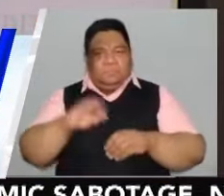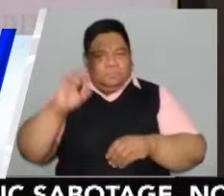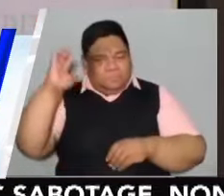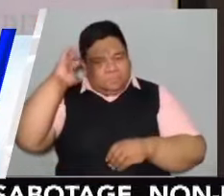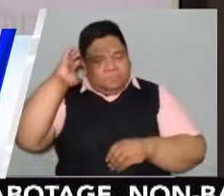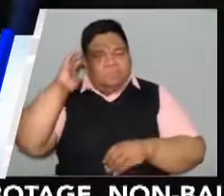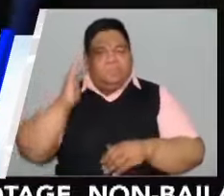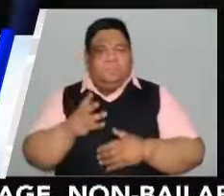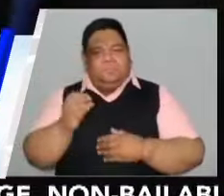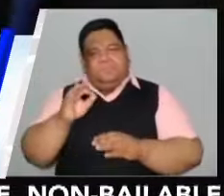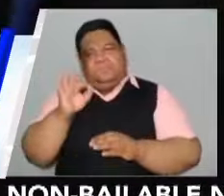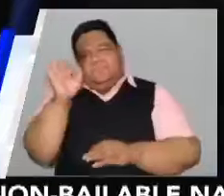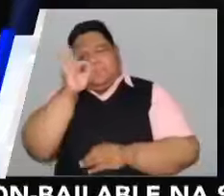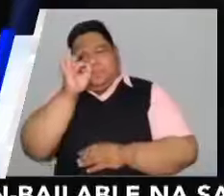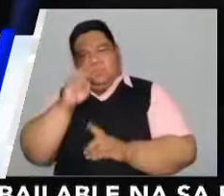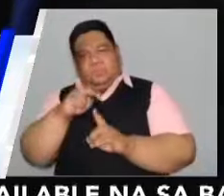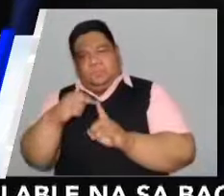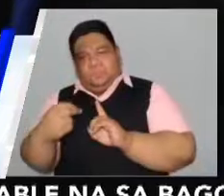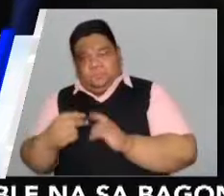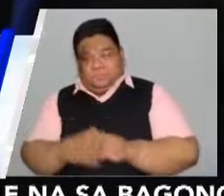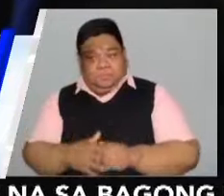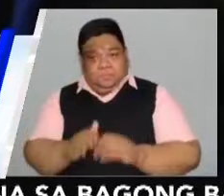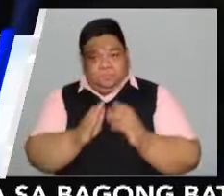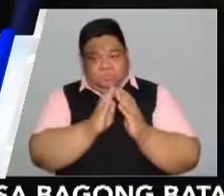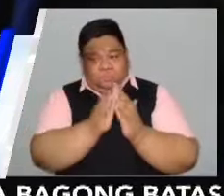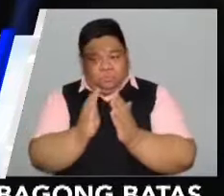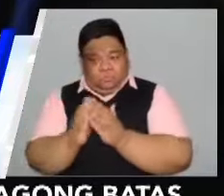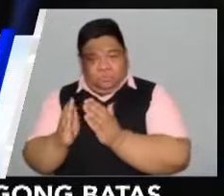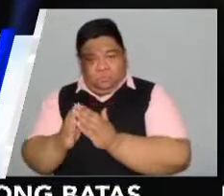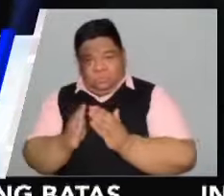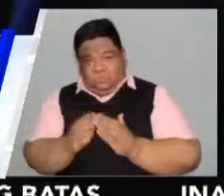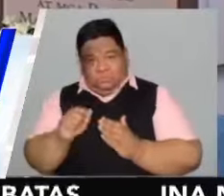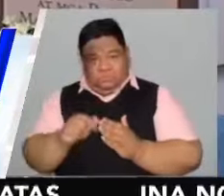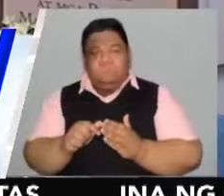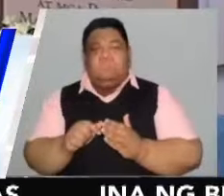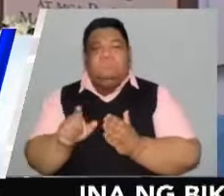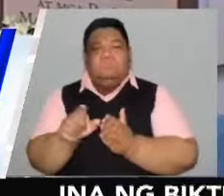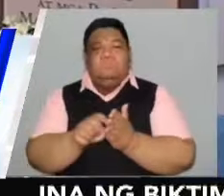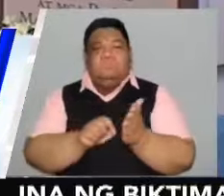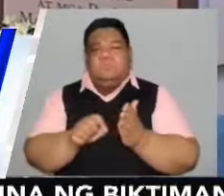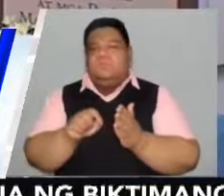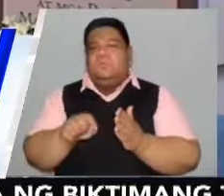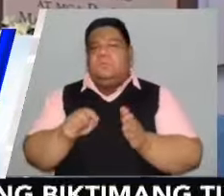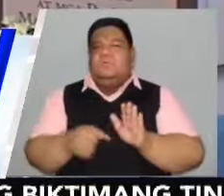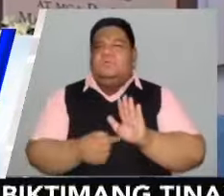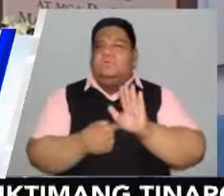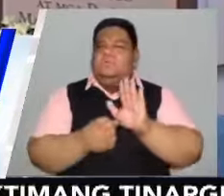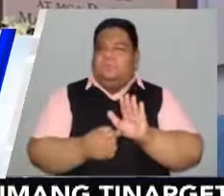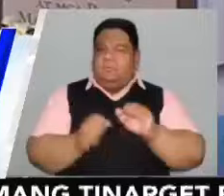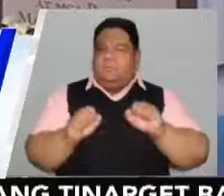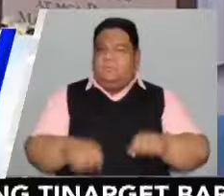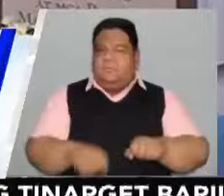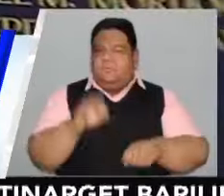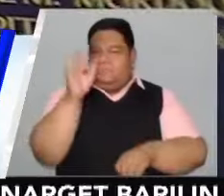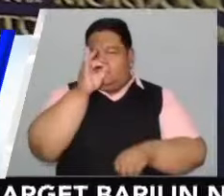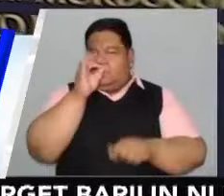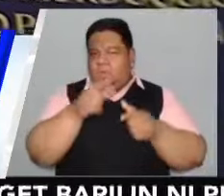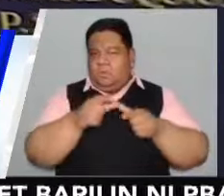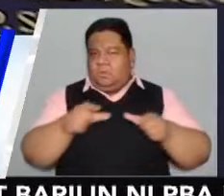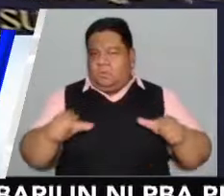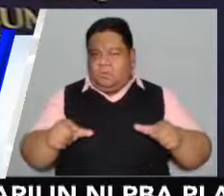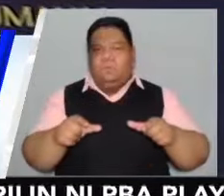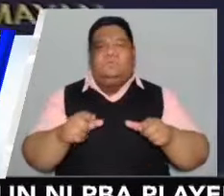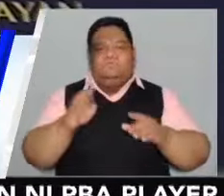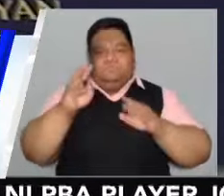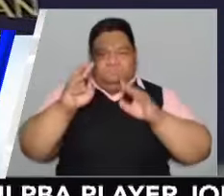ang paglathala ng ilang aklat ng bayan ay isang paraan ng pagtatanghal sa kapasidad ng wikang Filipino bilang wika ng malikhain at intelektual